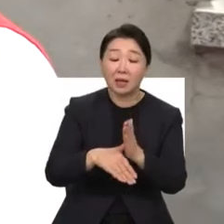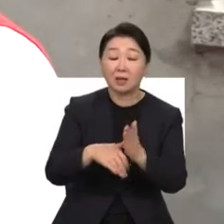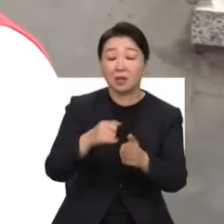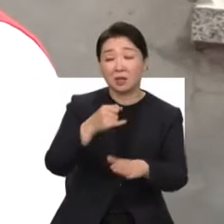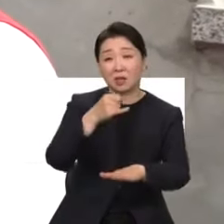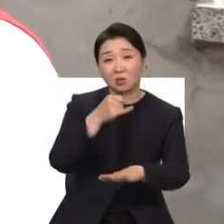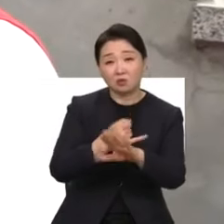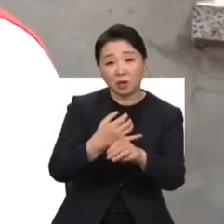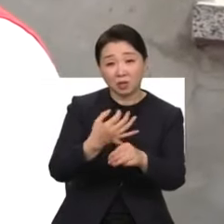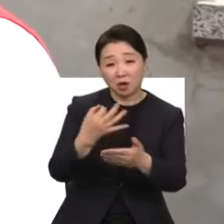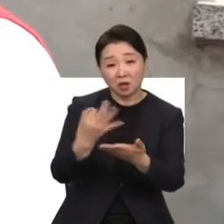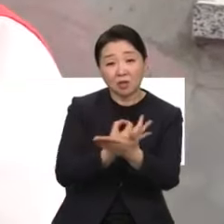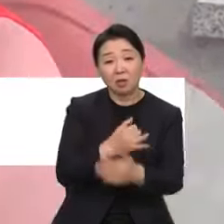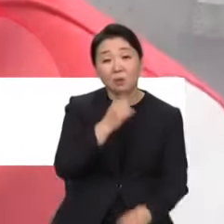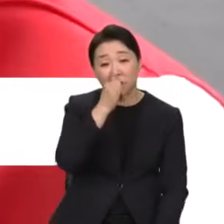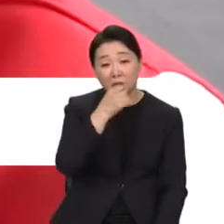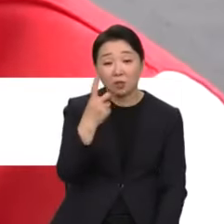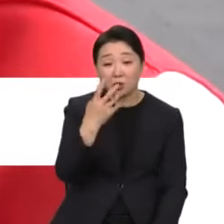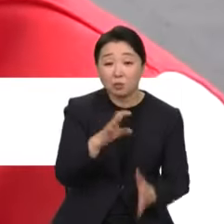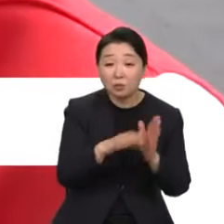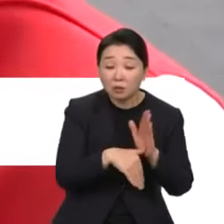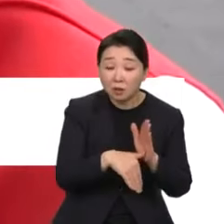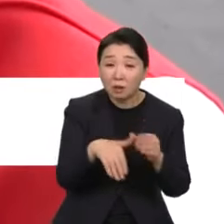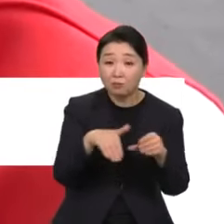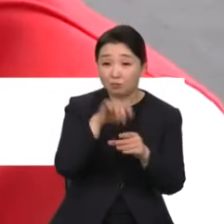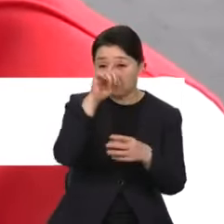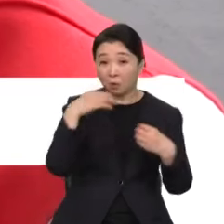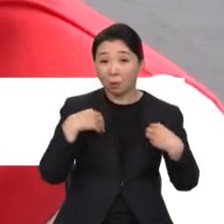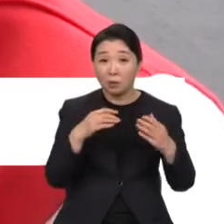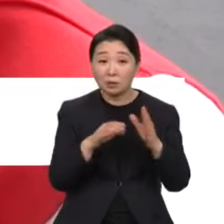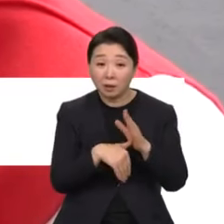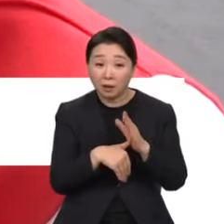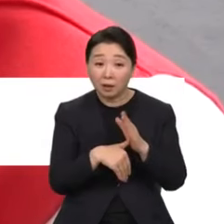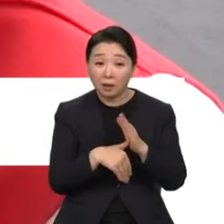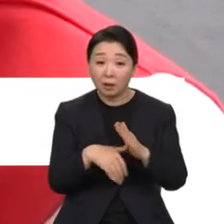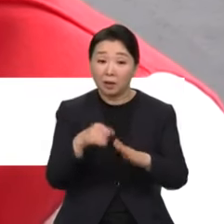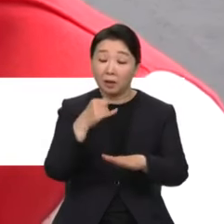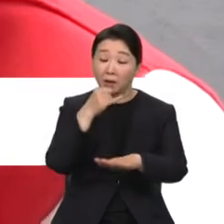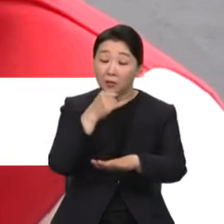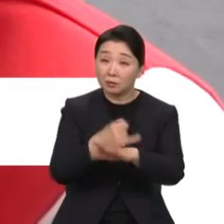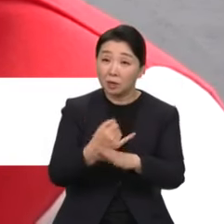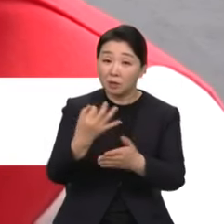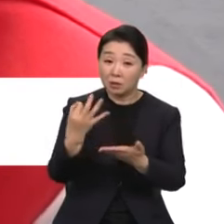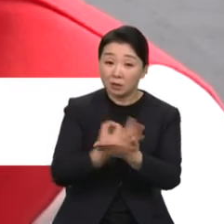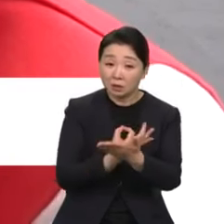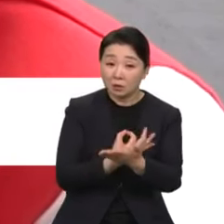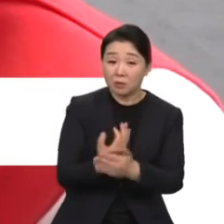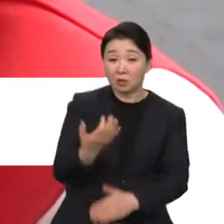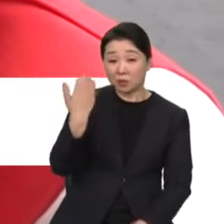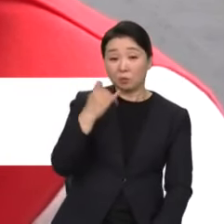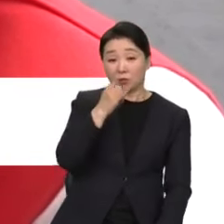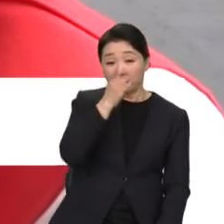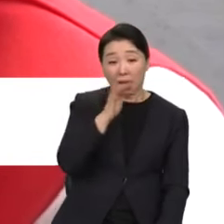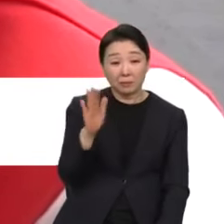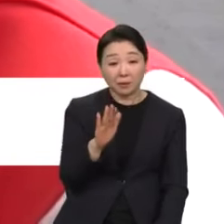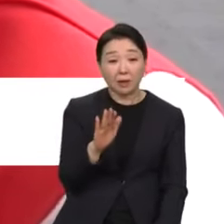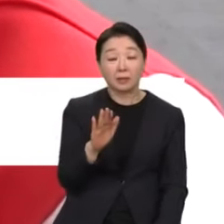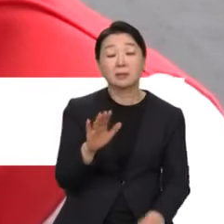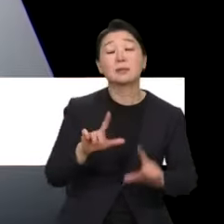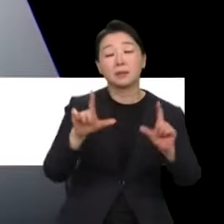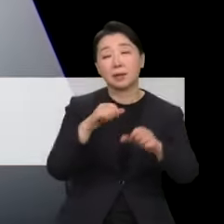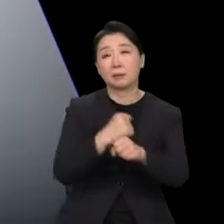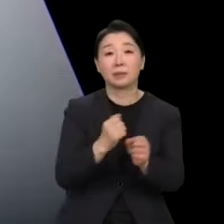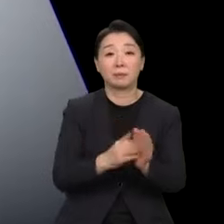때입니다. 2019년인데요? 예, 문재인 정부. 그러니까 최저임금이라는 제도는 그 전부터 있었어요? 아닙니다. 그 해에